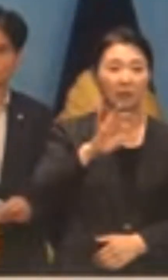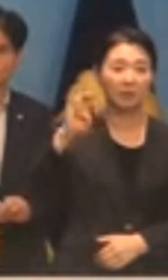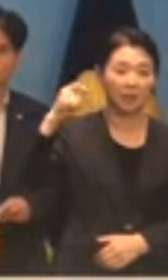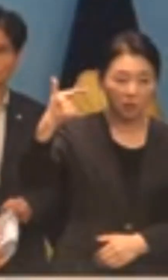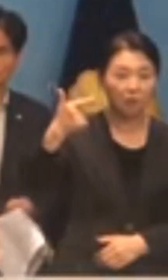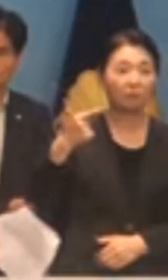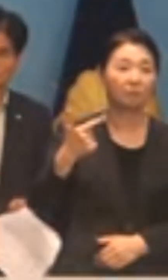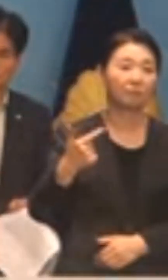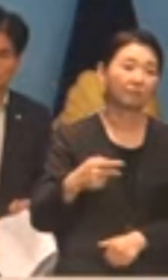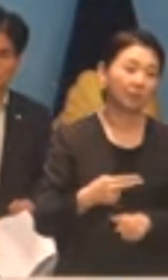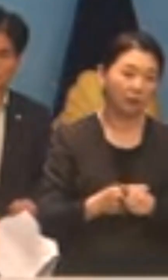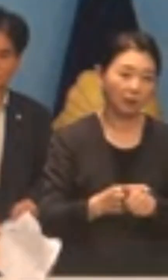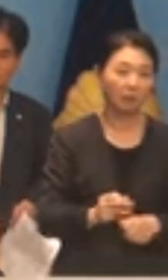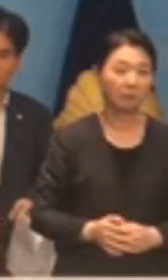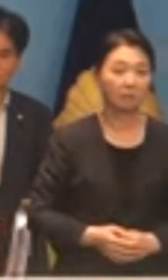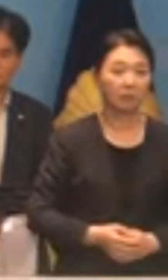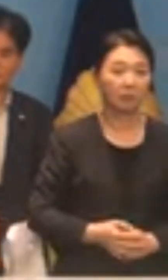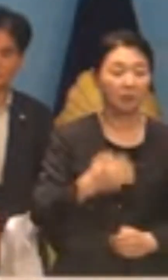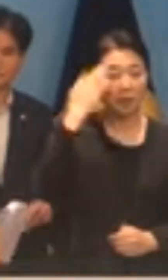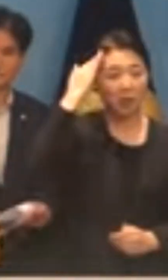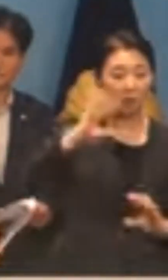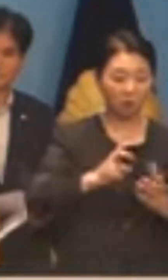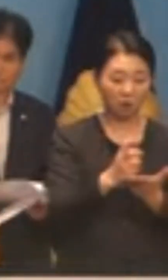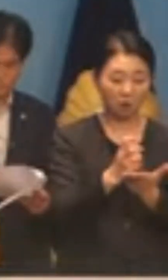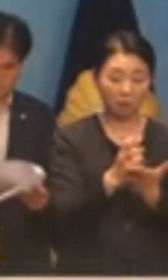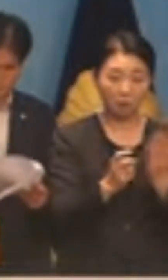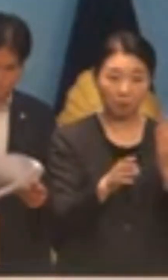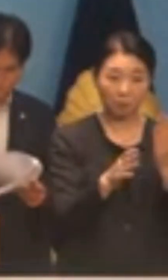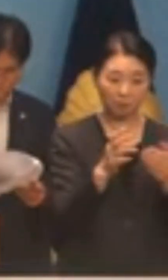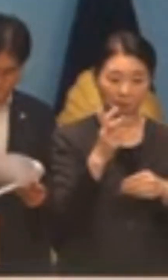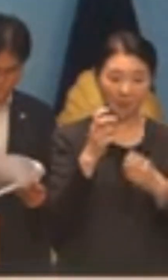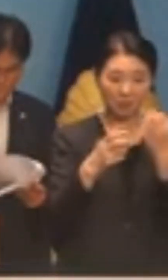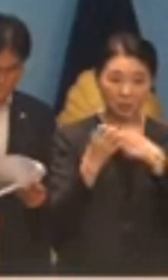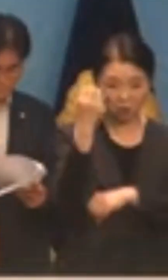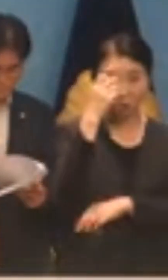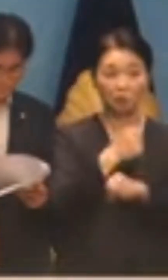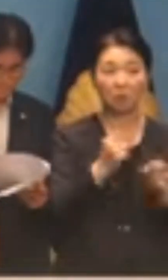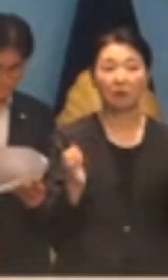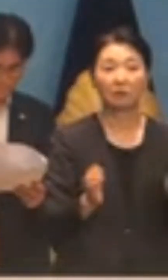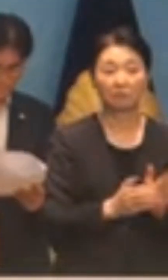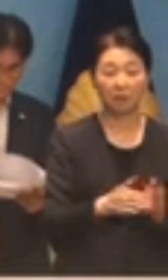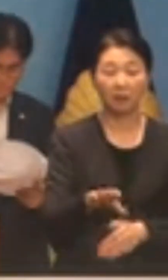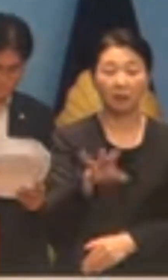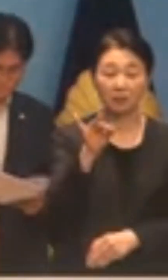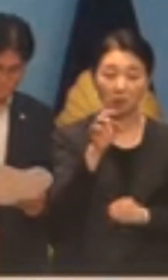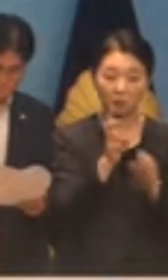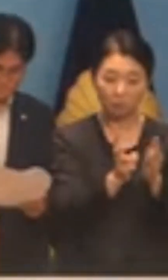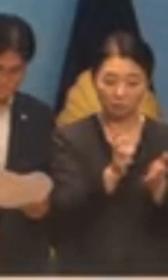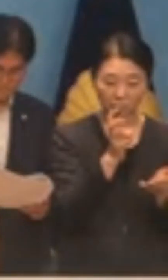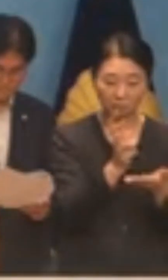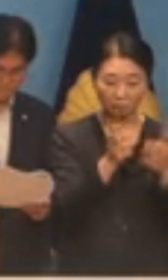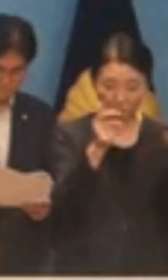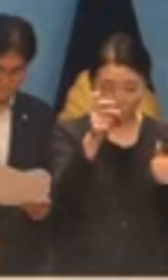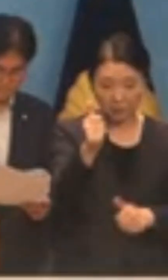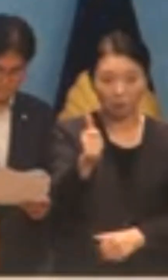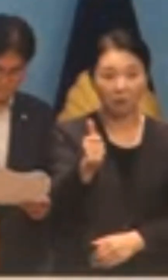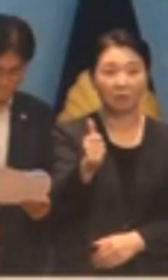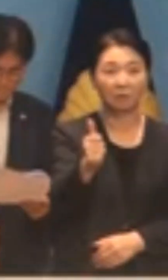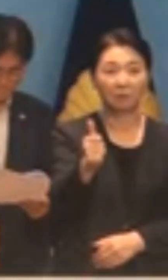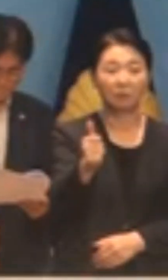선생님이십니다. 우리나라의 헌법의 기초를 잡으셨고, 초대 법무장관,